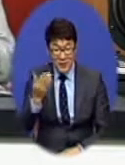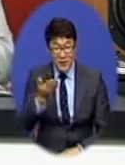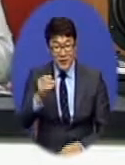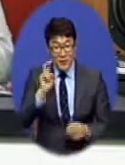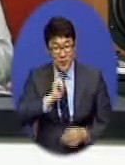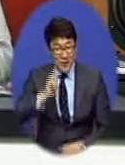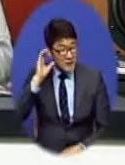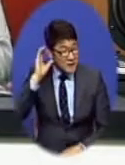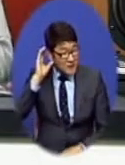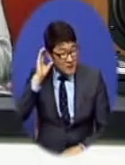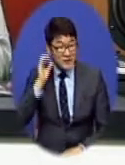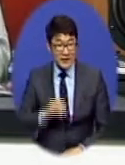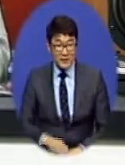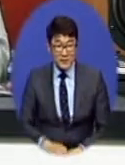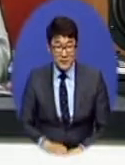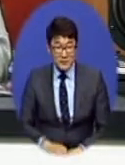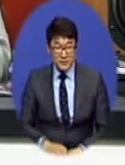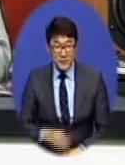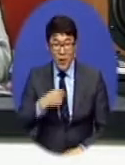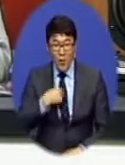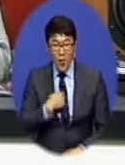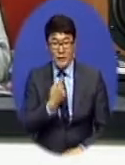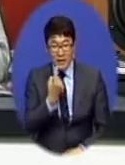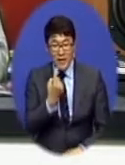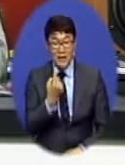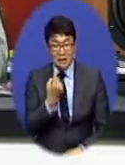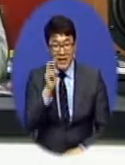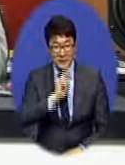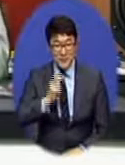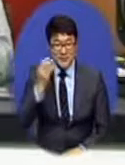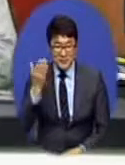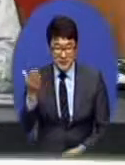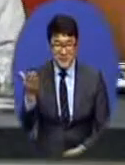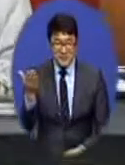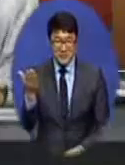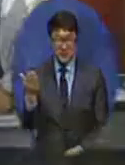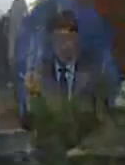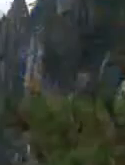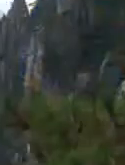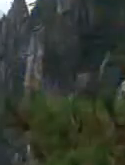노래 듣겠습니다. 네, 노래 듣죠. 네, 혼자랍니다. 음악 주세요.